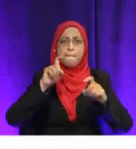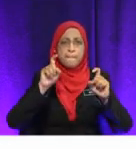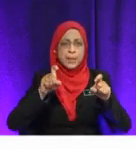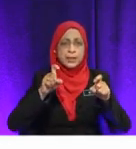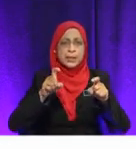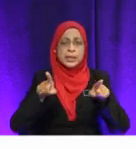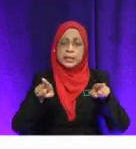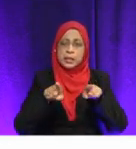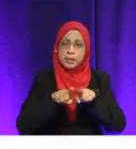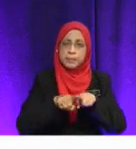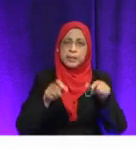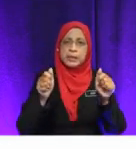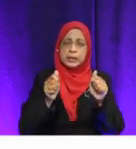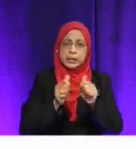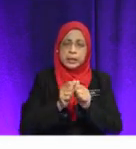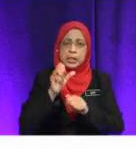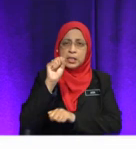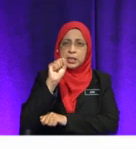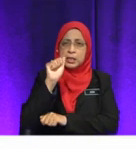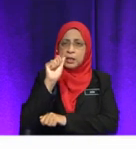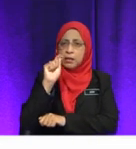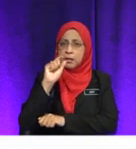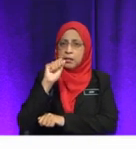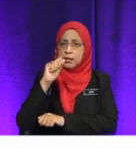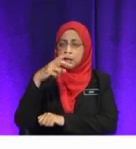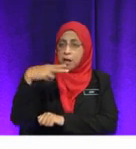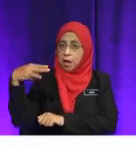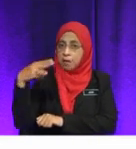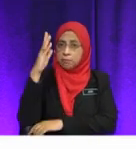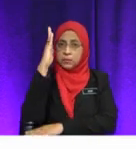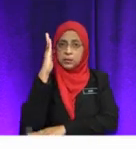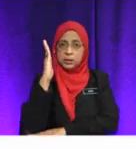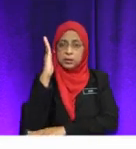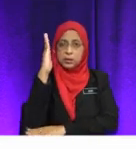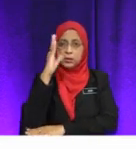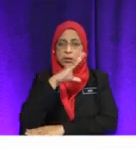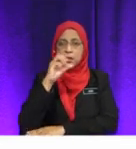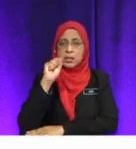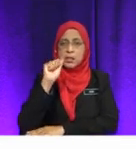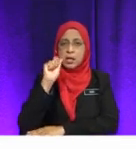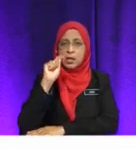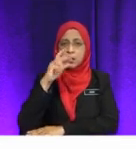dengan satah menegak dan satah membufuk seperti mana yang saya Terangkan sebelumnya